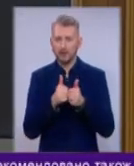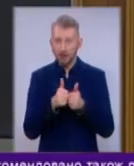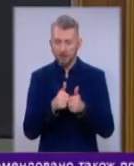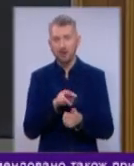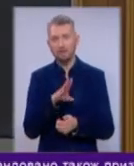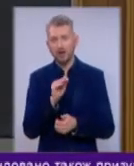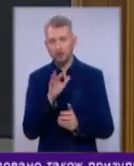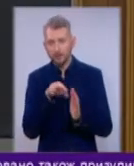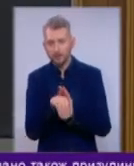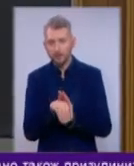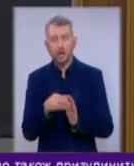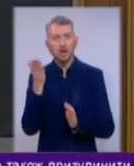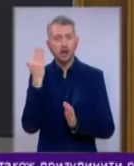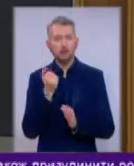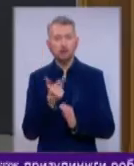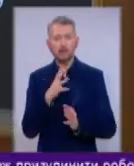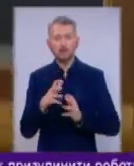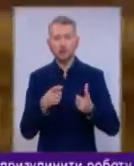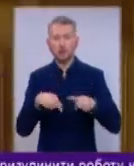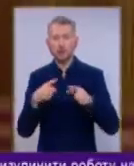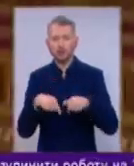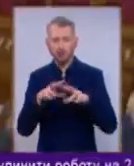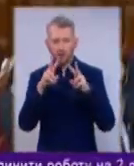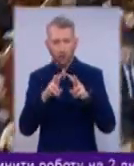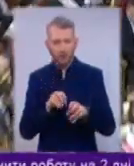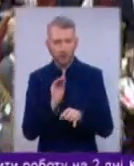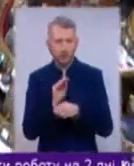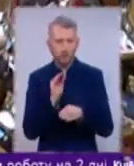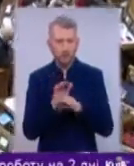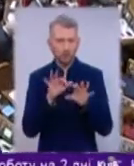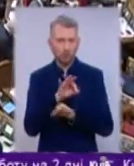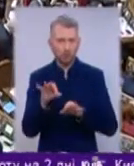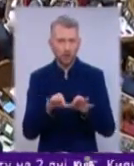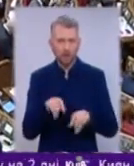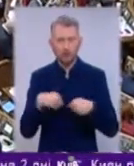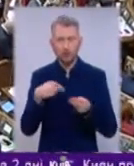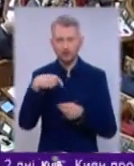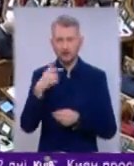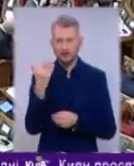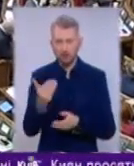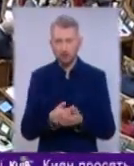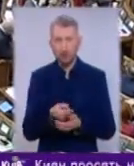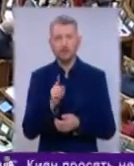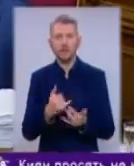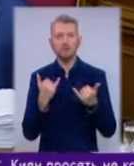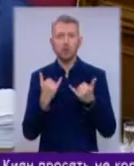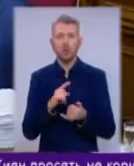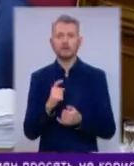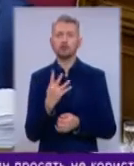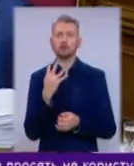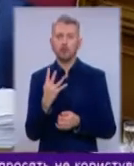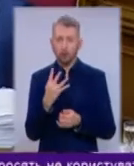зокрема МВФ, адже раніше низка міжнародних організацій розкритикувала законопроект, поданий президентом. Втім, сьогодні з